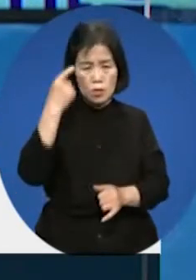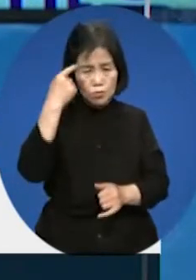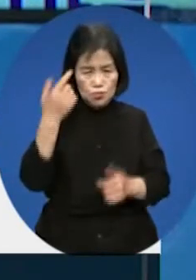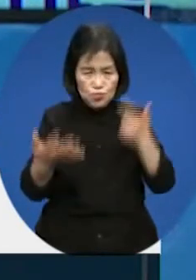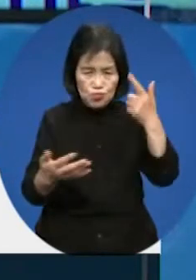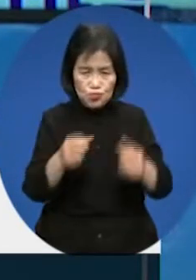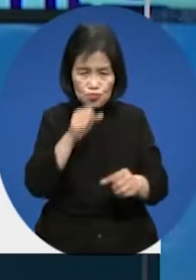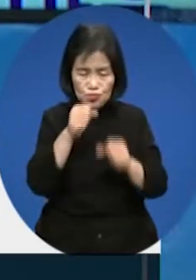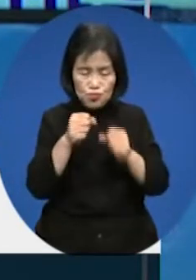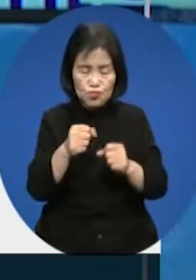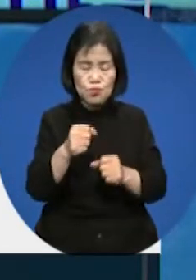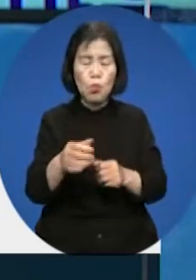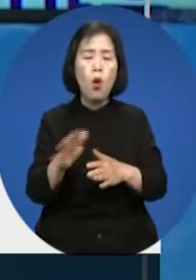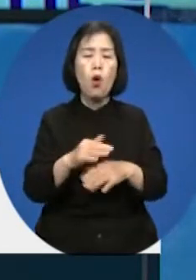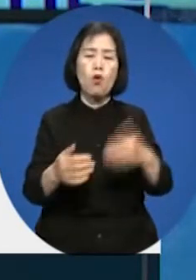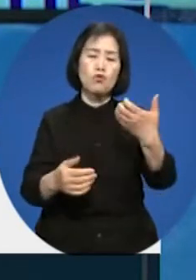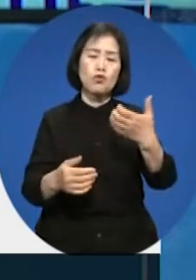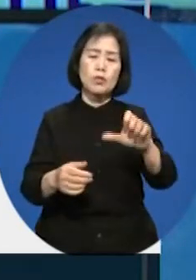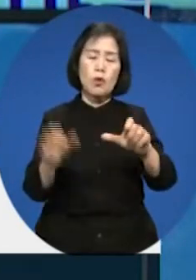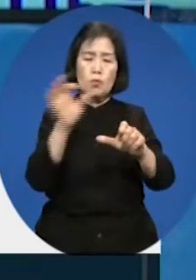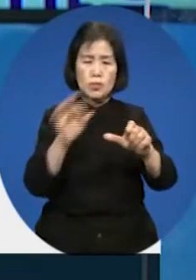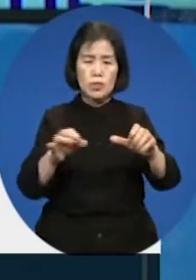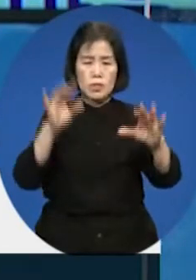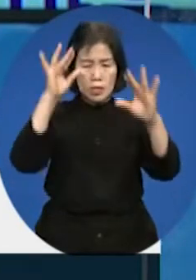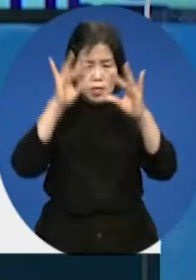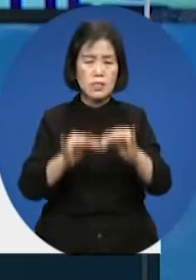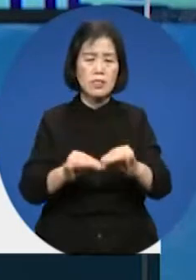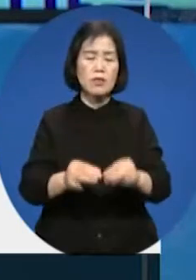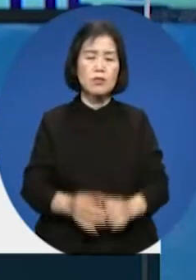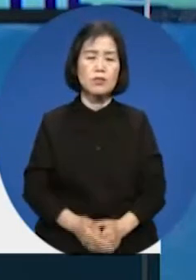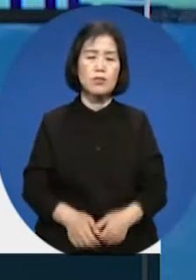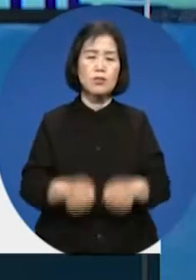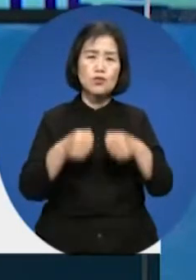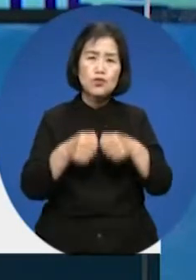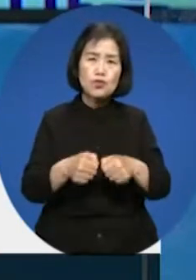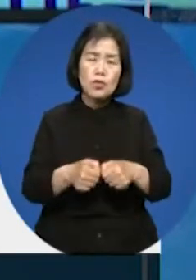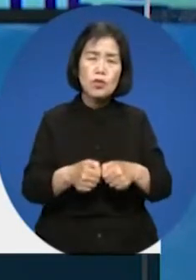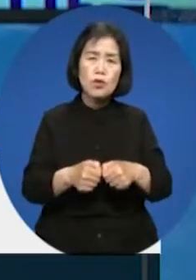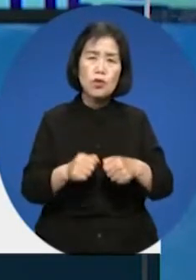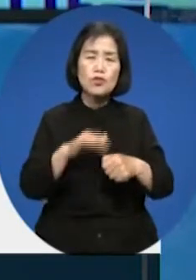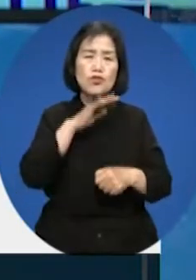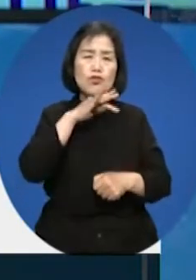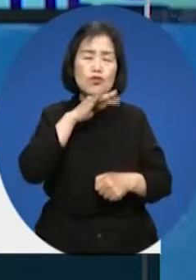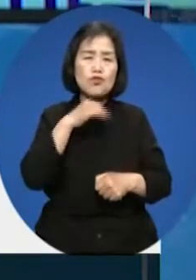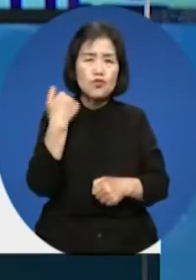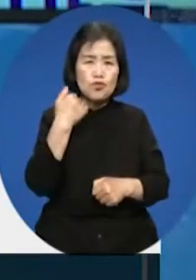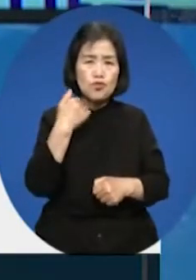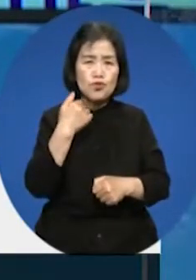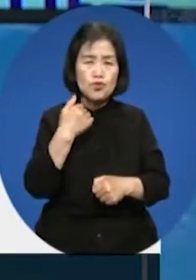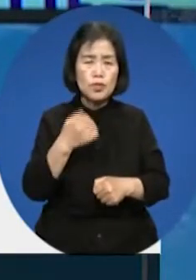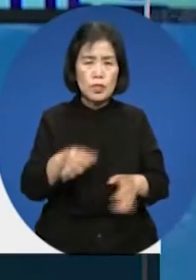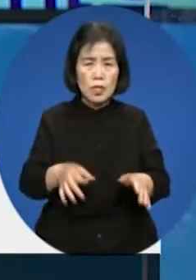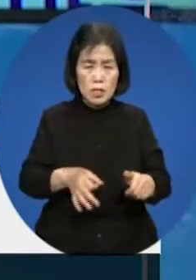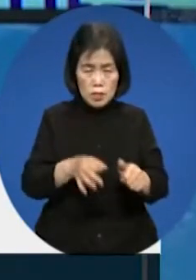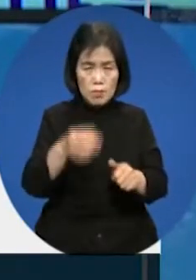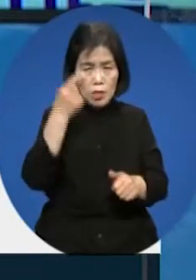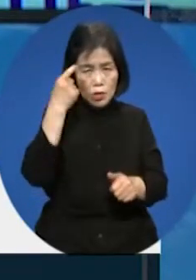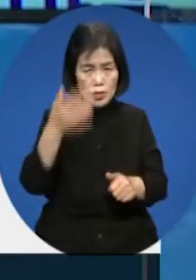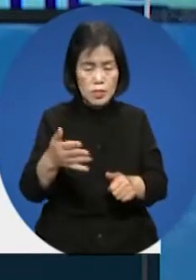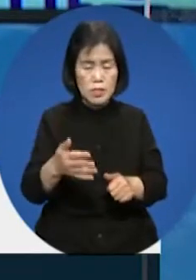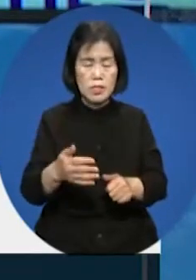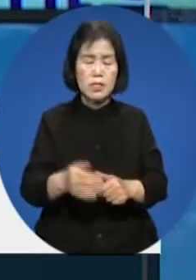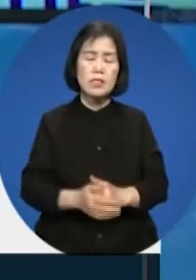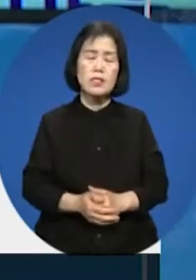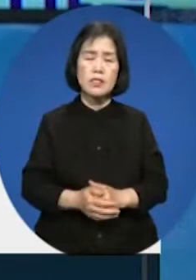했는데 95%가 찬성을 하셨습니다. 그래서 구체적으로 어느 연령대에 어떤 네. 방식을 지급할 것인지 그러한